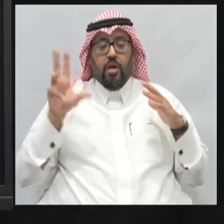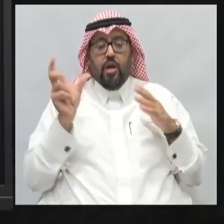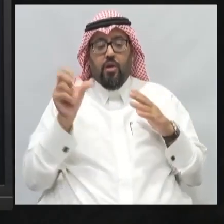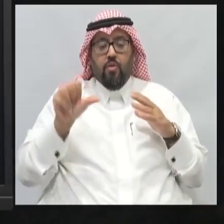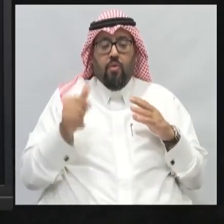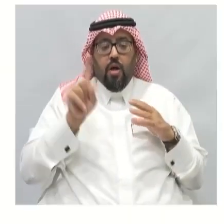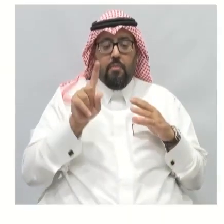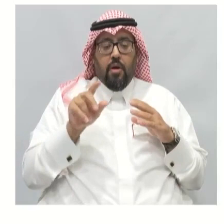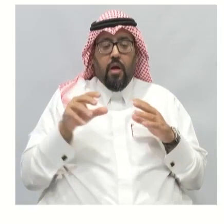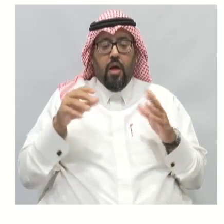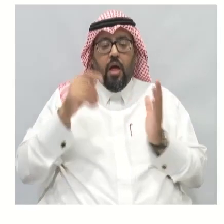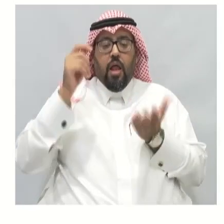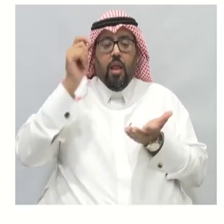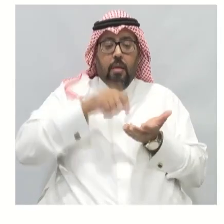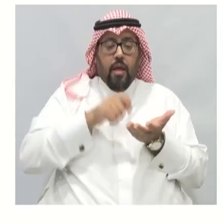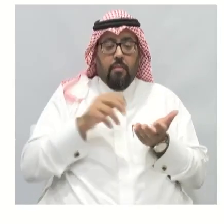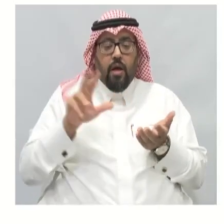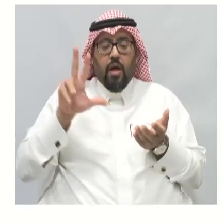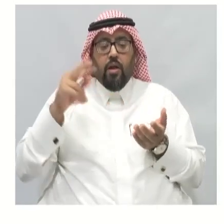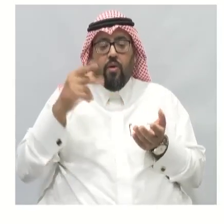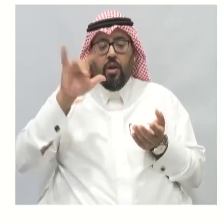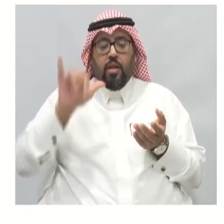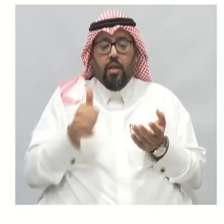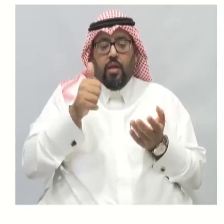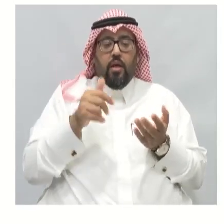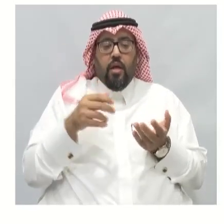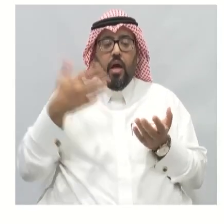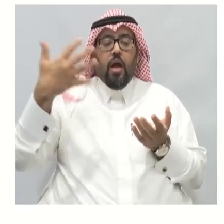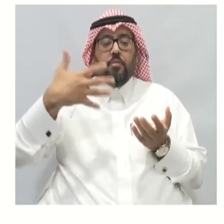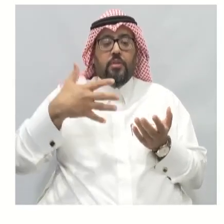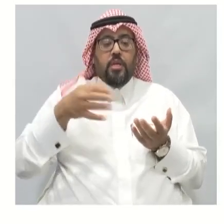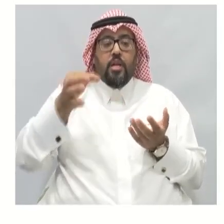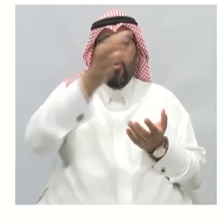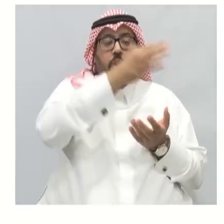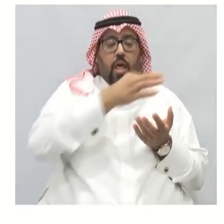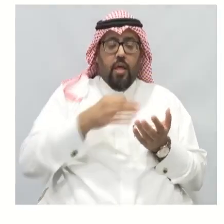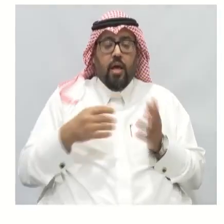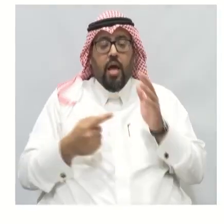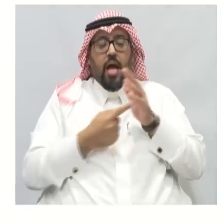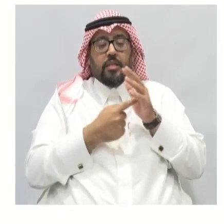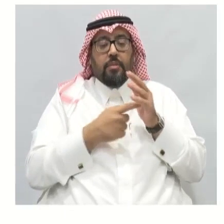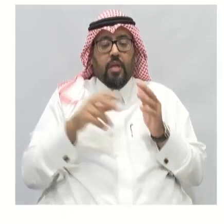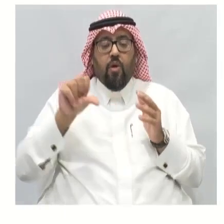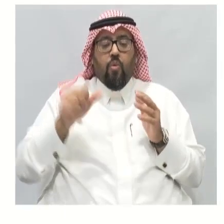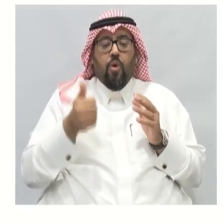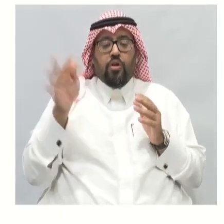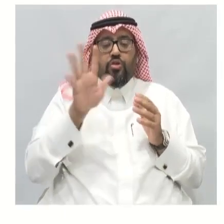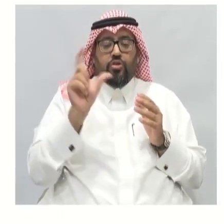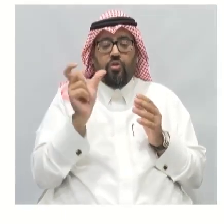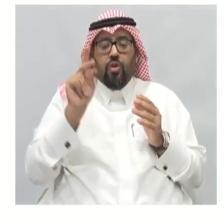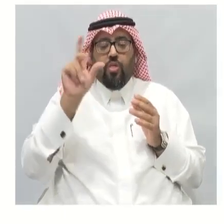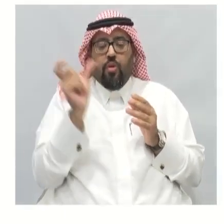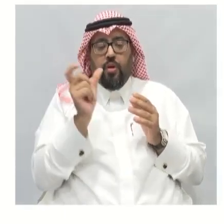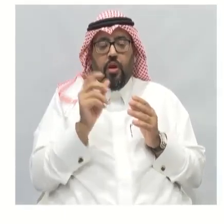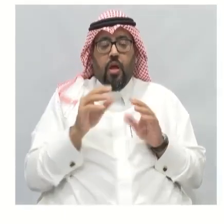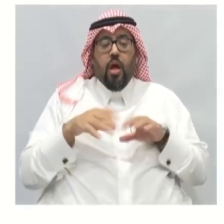والمحكمه العلياء عدد ولاياتها كما نعلم 50 ولايه وعاصمتها واشنطن